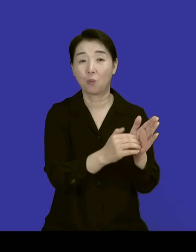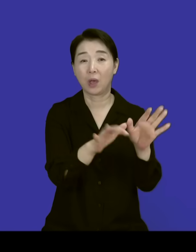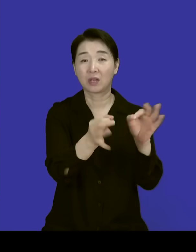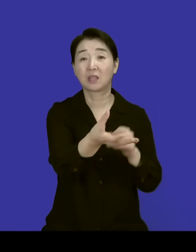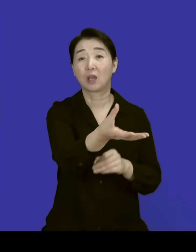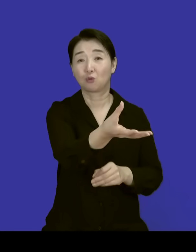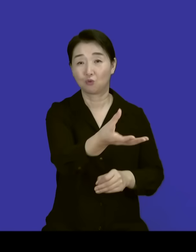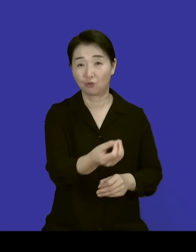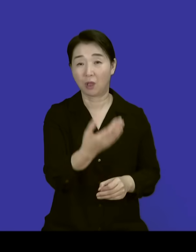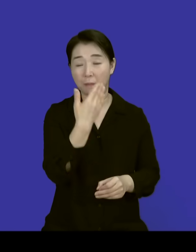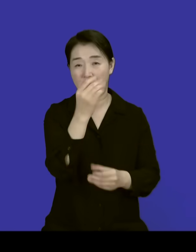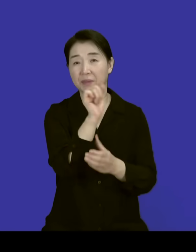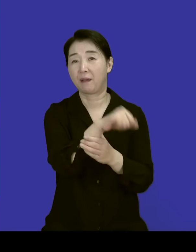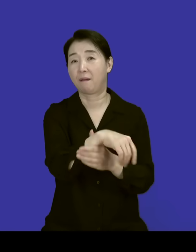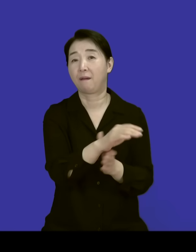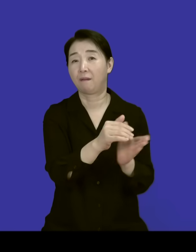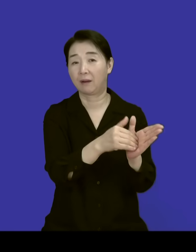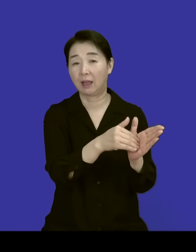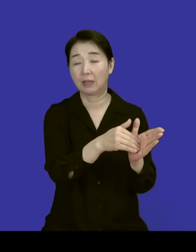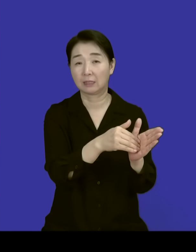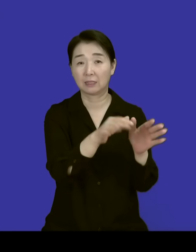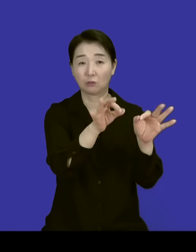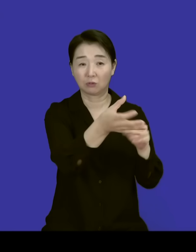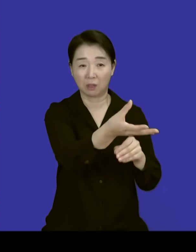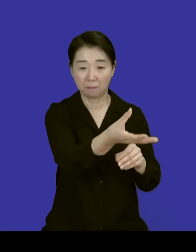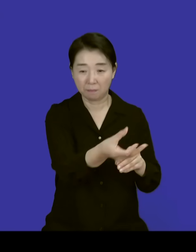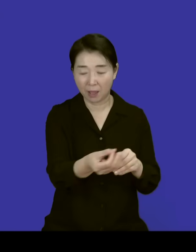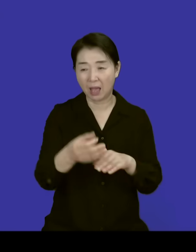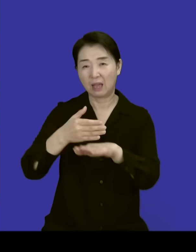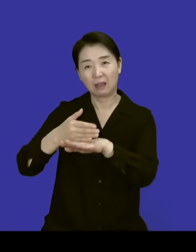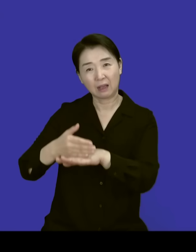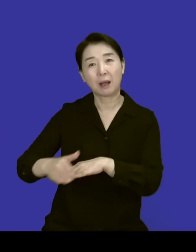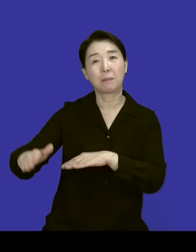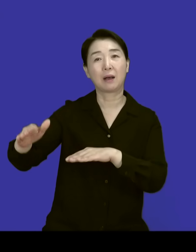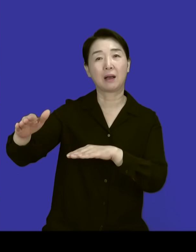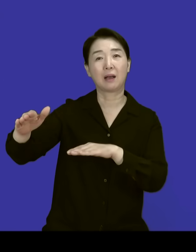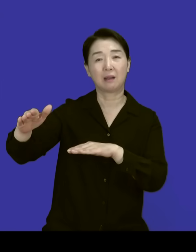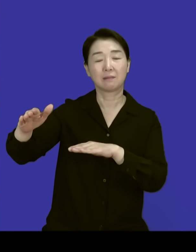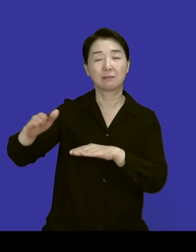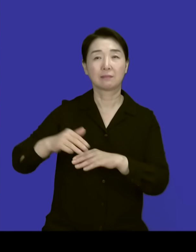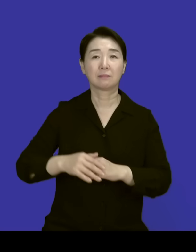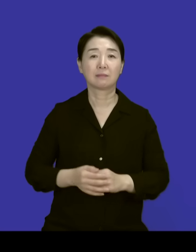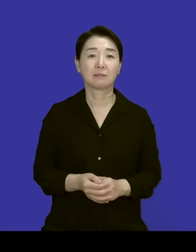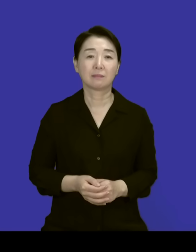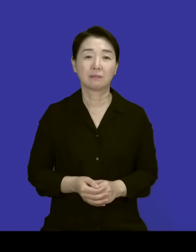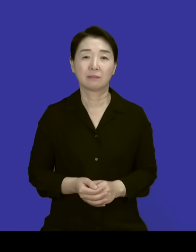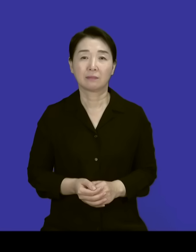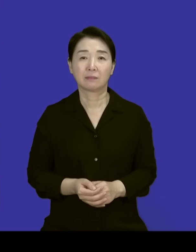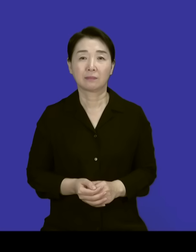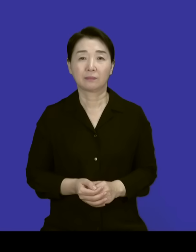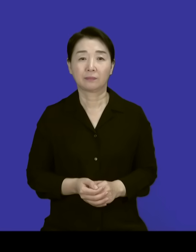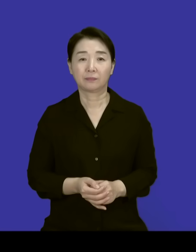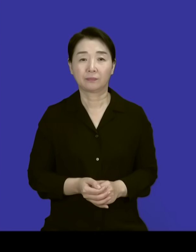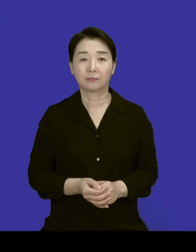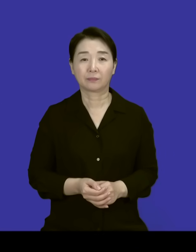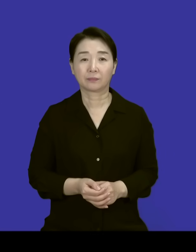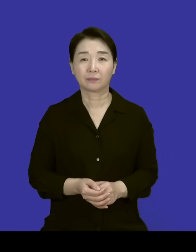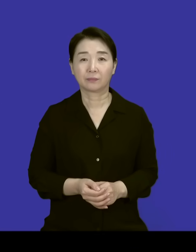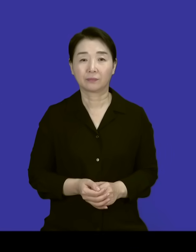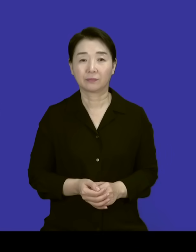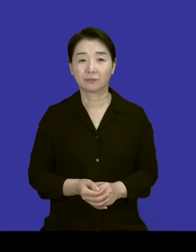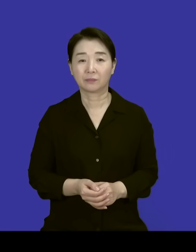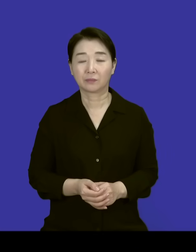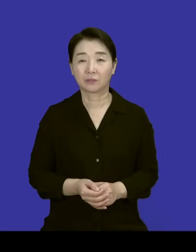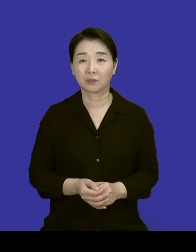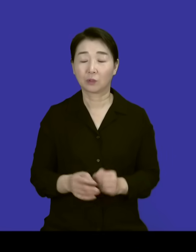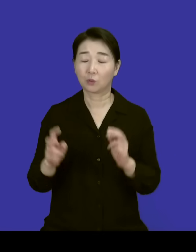있게끔 해주시더라고 거기다가. 예, 예, 예. 그래서 그 돈을 받아서 갚아가지고 담보로 제공해서 네, 제공이 빌려서, 돼서 해서 그거다 갚고 회사가